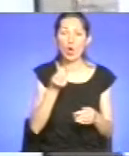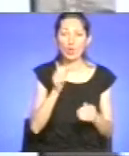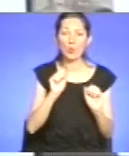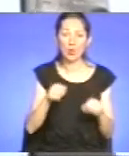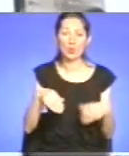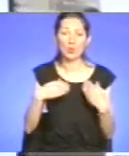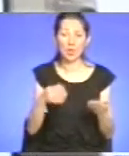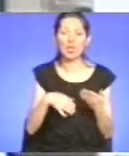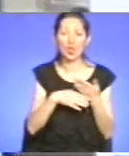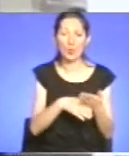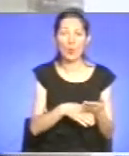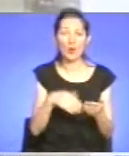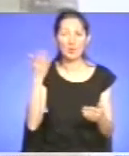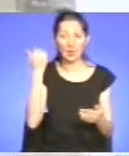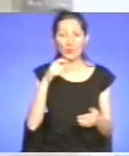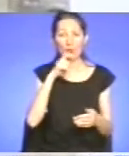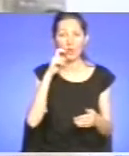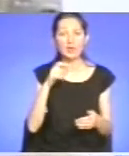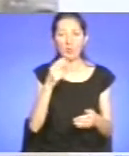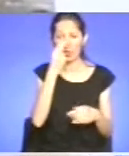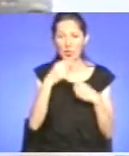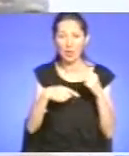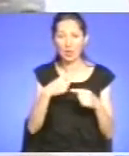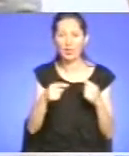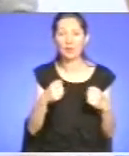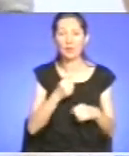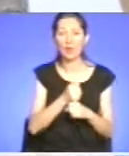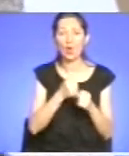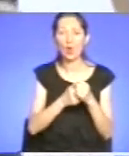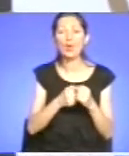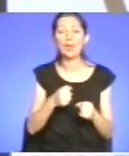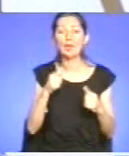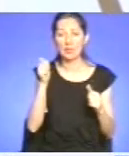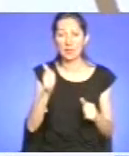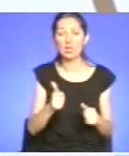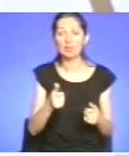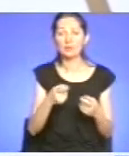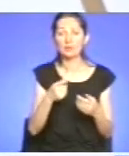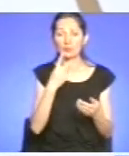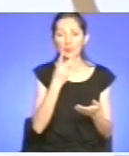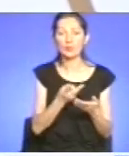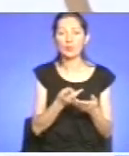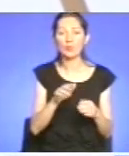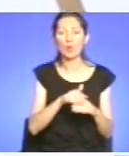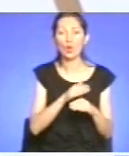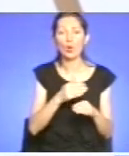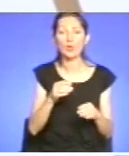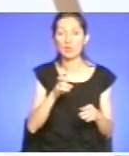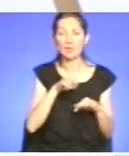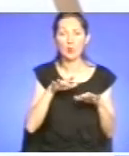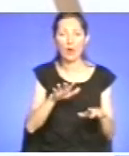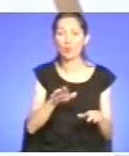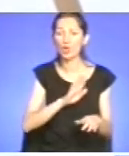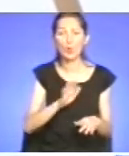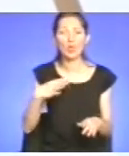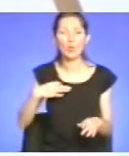За давніми українськими традиціями, Великодній тиждень знаменує добрі справи. Тому не будьмо байдужими. Зібрані від продажу марок кошти допоможуть